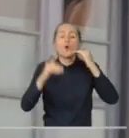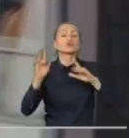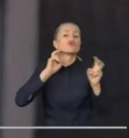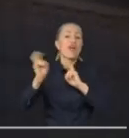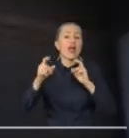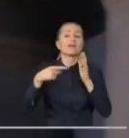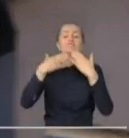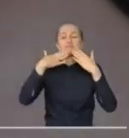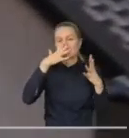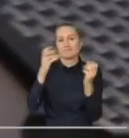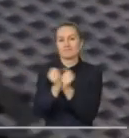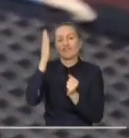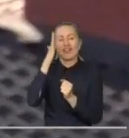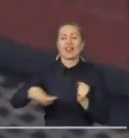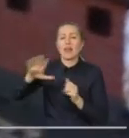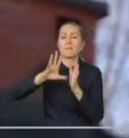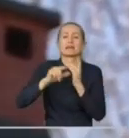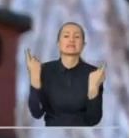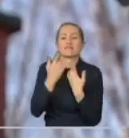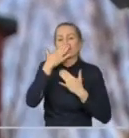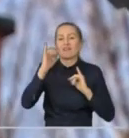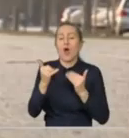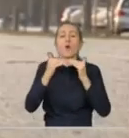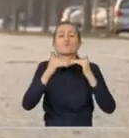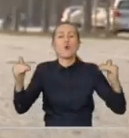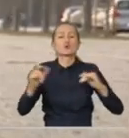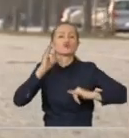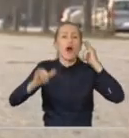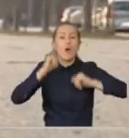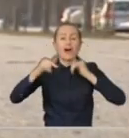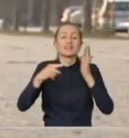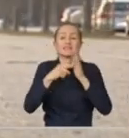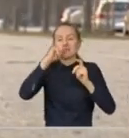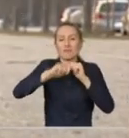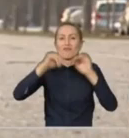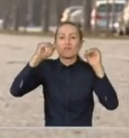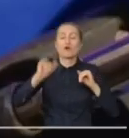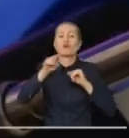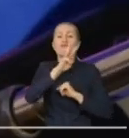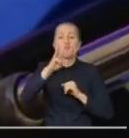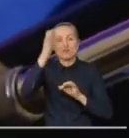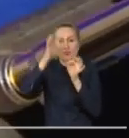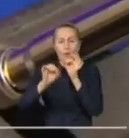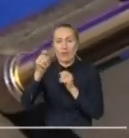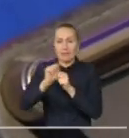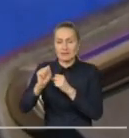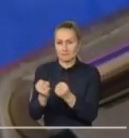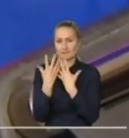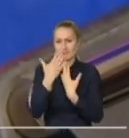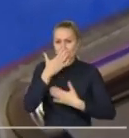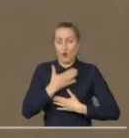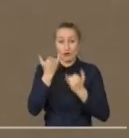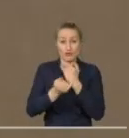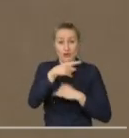czarno na białym, jak wygląda sytuacja w mieście. Poziom hałasu w danym momencie będzie można sprawdzić na specjalnej stronie internetowej. Jeśli urządzenie się